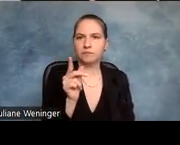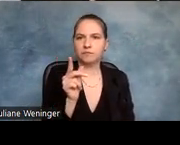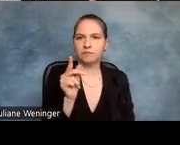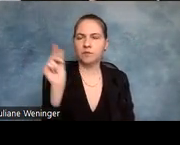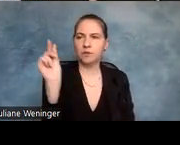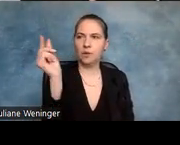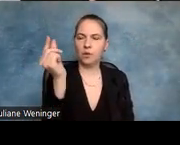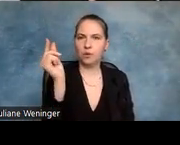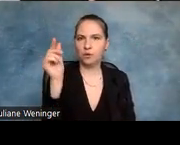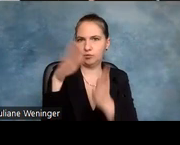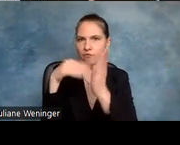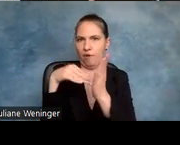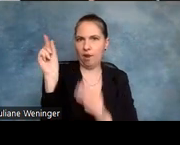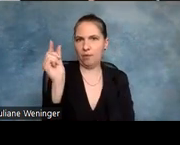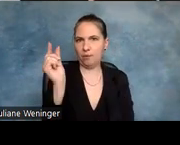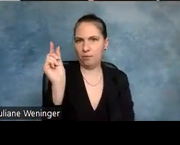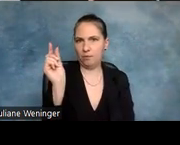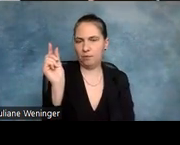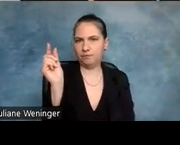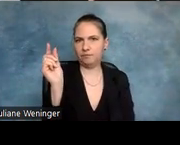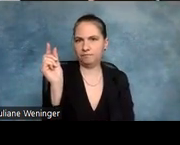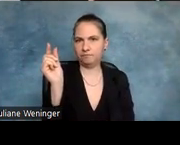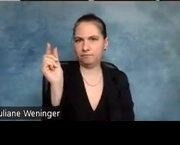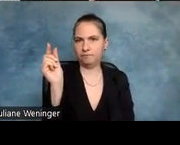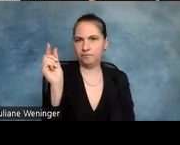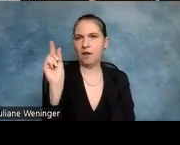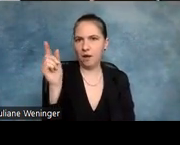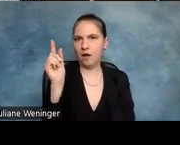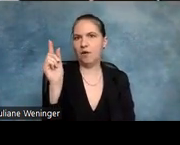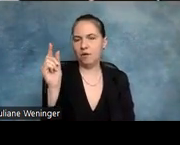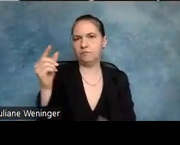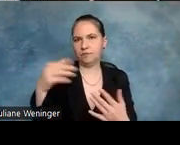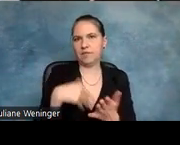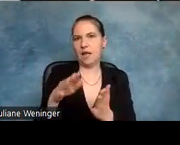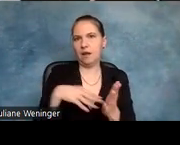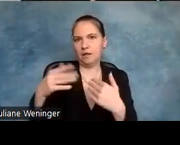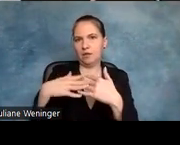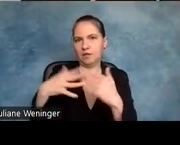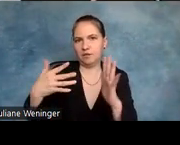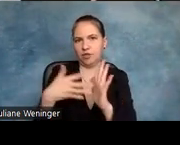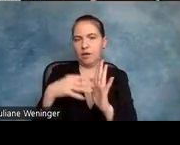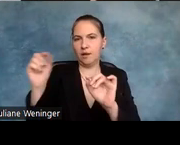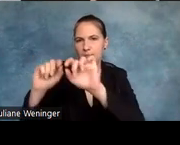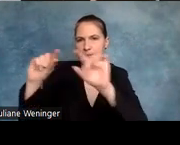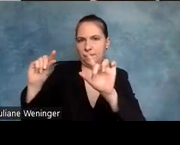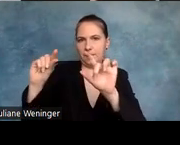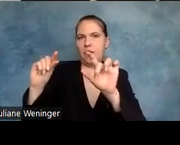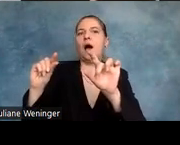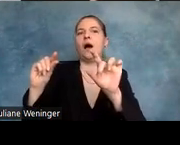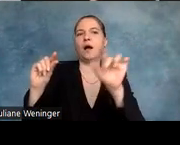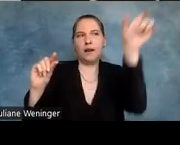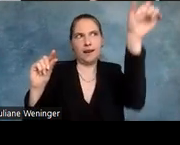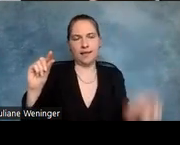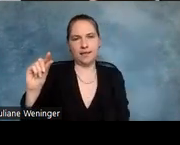kleine Farbpalette. Heißt eben auch wieder WCAG Color Contrast Checker. Und sobald man draufklickt, erscheint direkt links